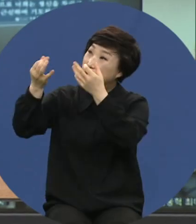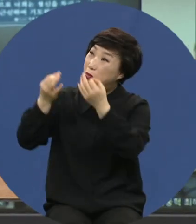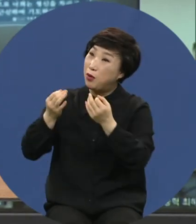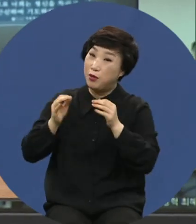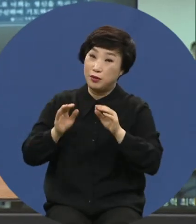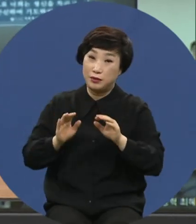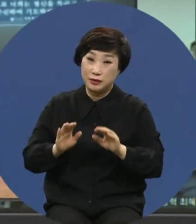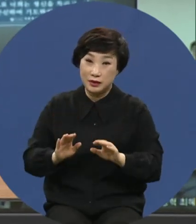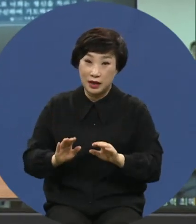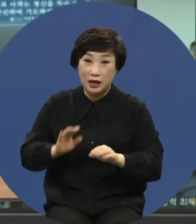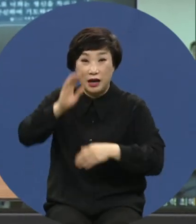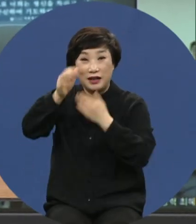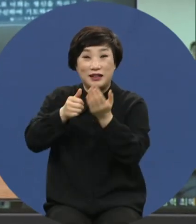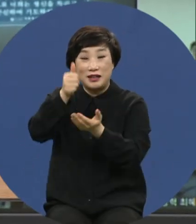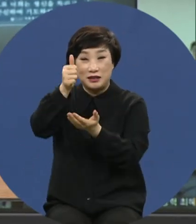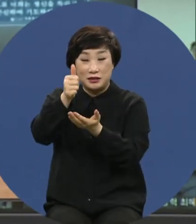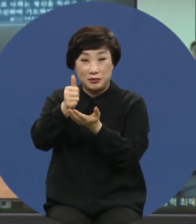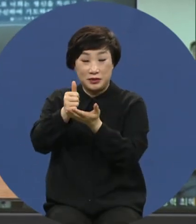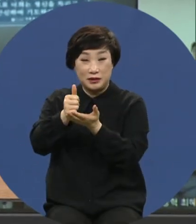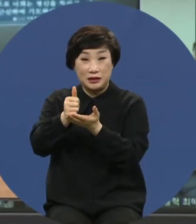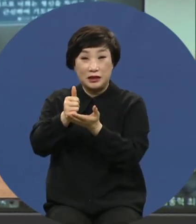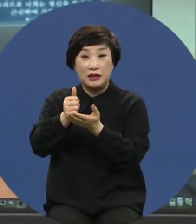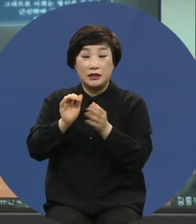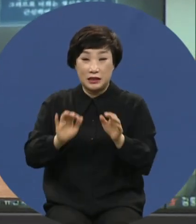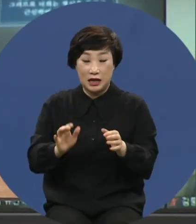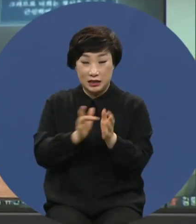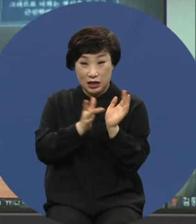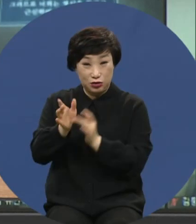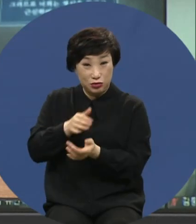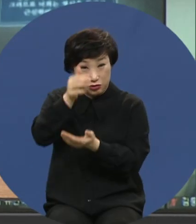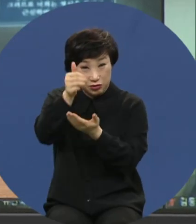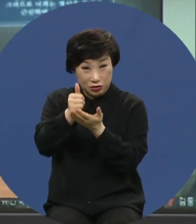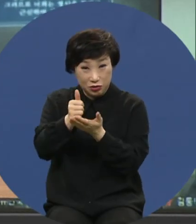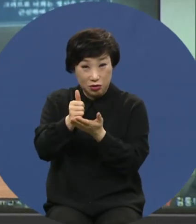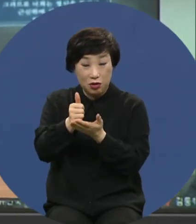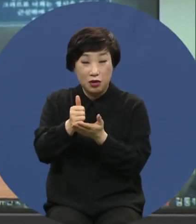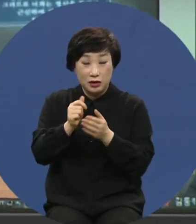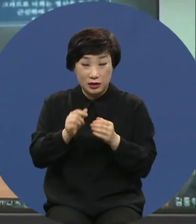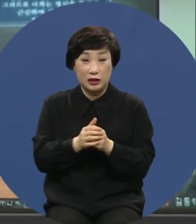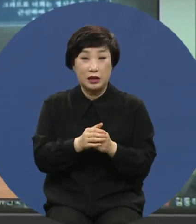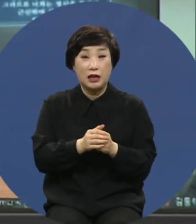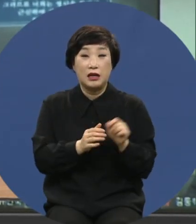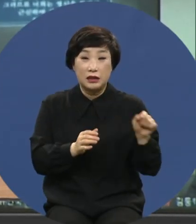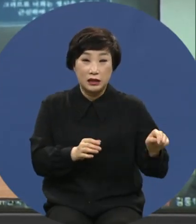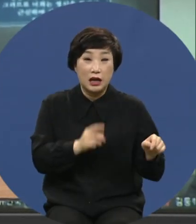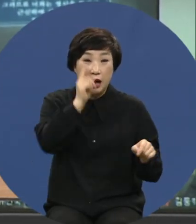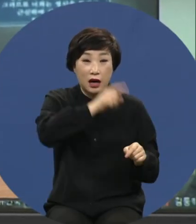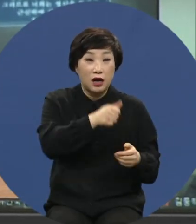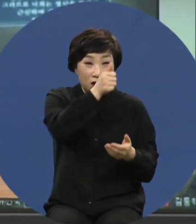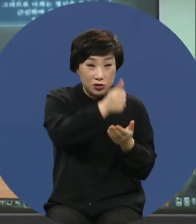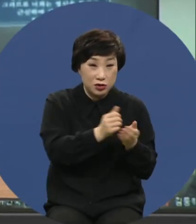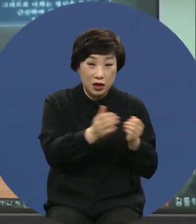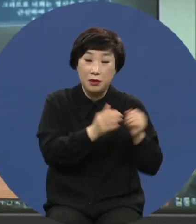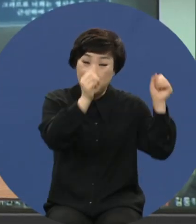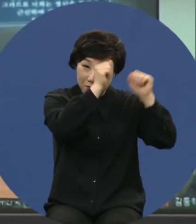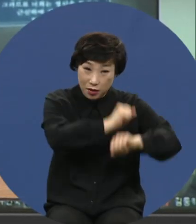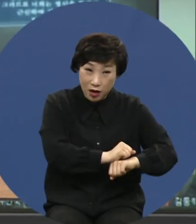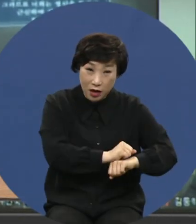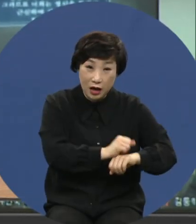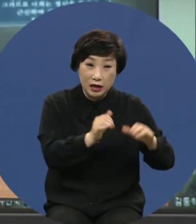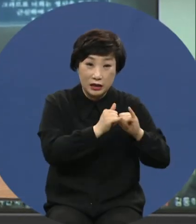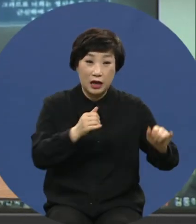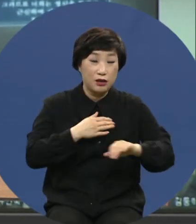때 하나님은 예수 그리스도를 이 불의한 죄로